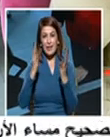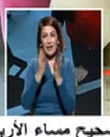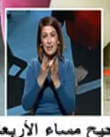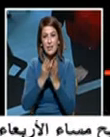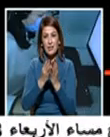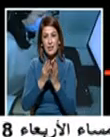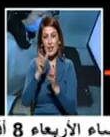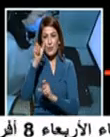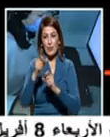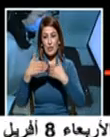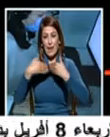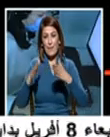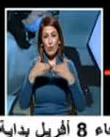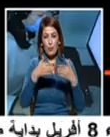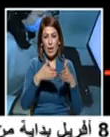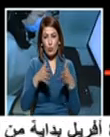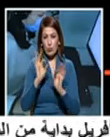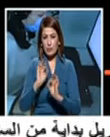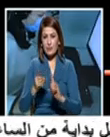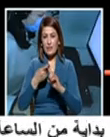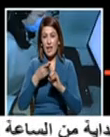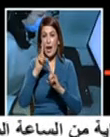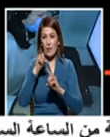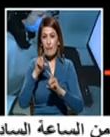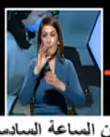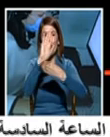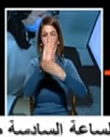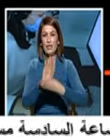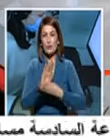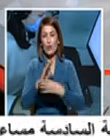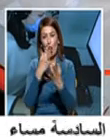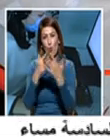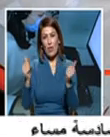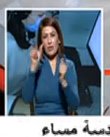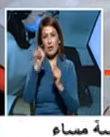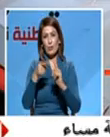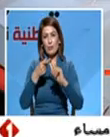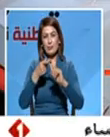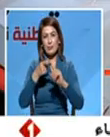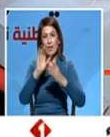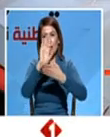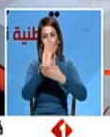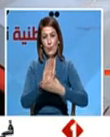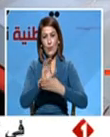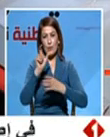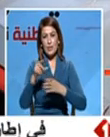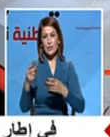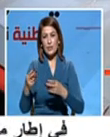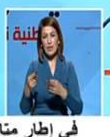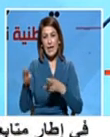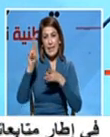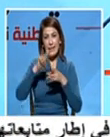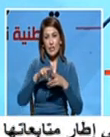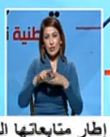نجموا يمشيوا ياخذوا دويتهم، ثم احتياطات قاعدين ياخذوا فيهم، يعني بالنسبه للتجديد